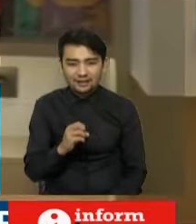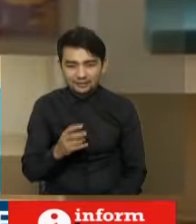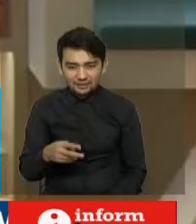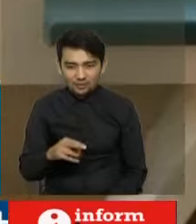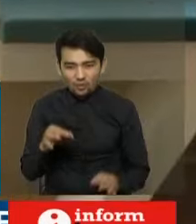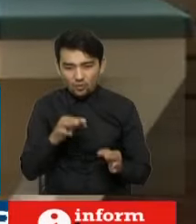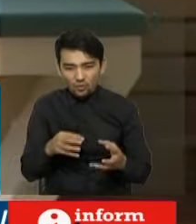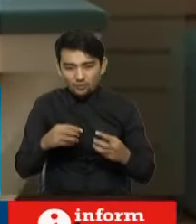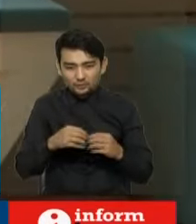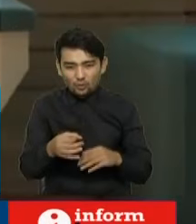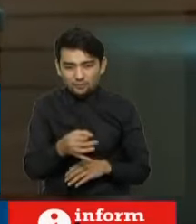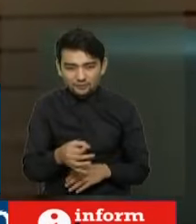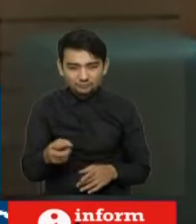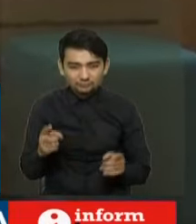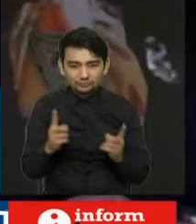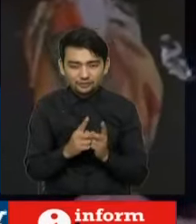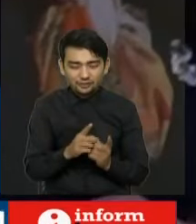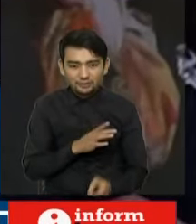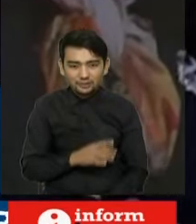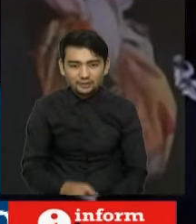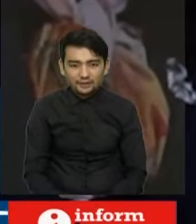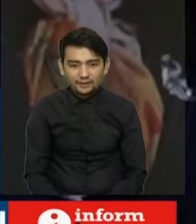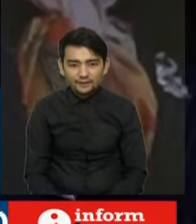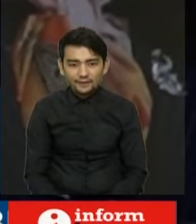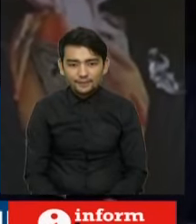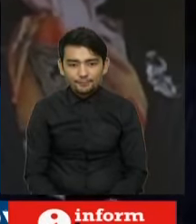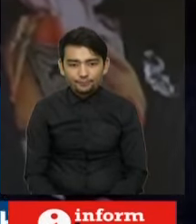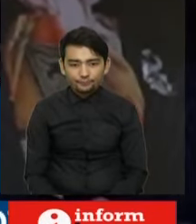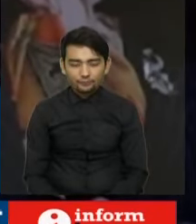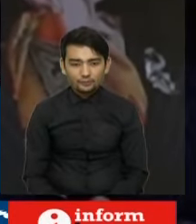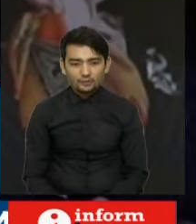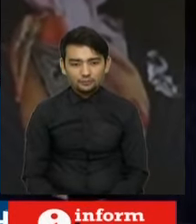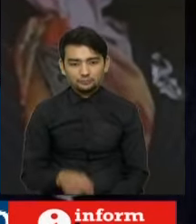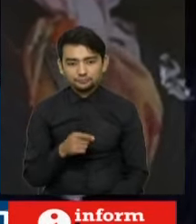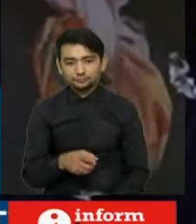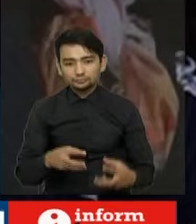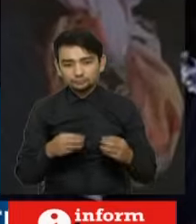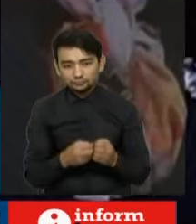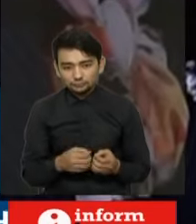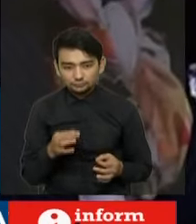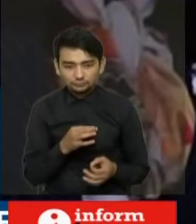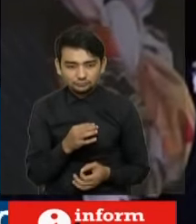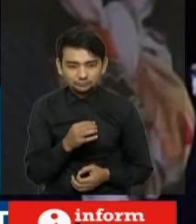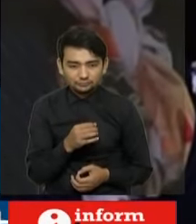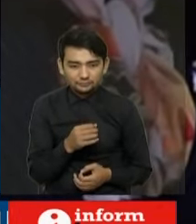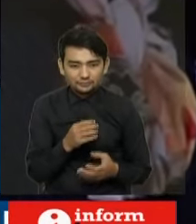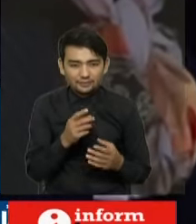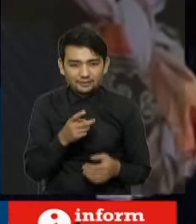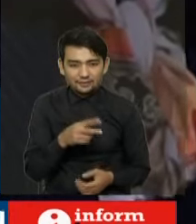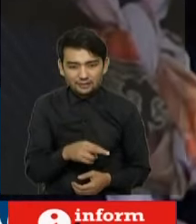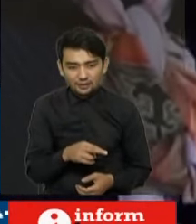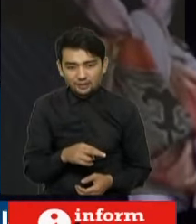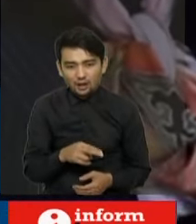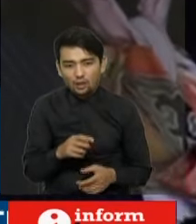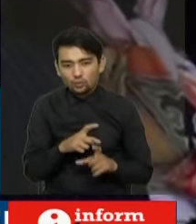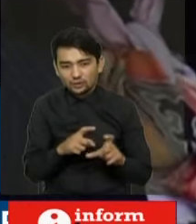Президент сказал, что во всем мире креативное пространство – это то пространство, которое объединяет и является точкой притяжения для творческих